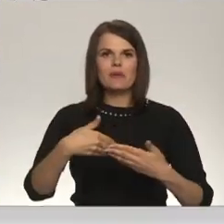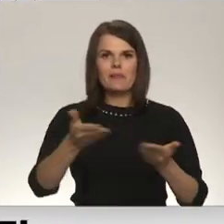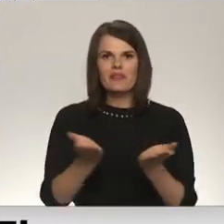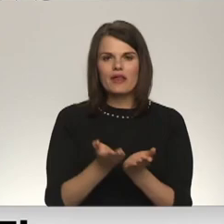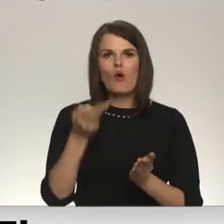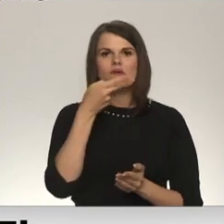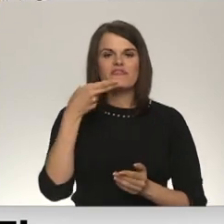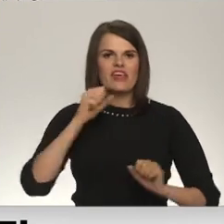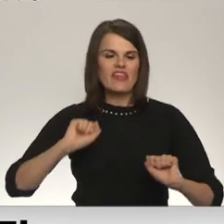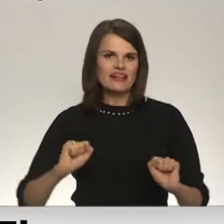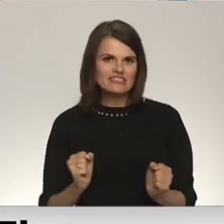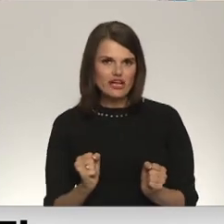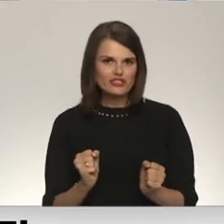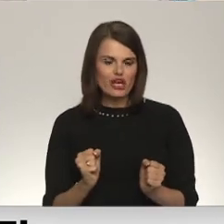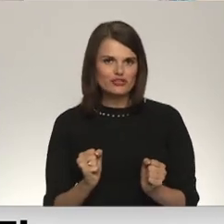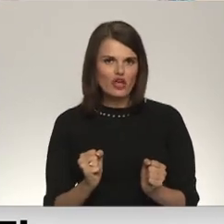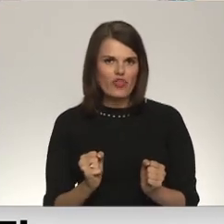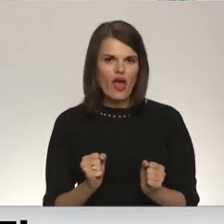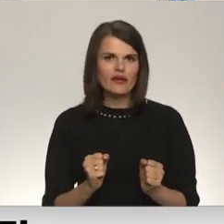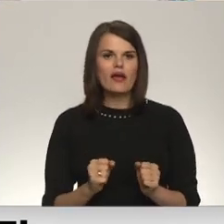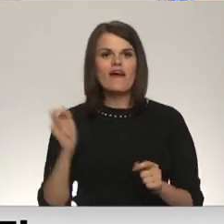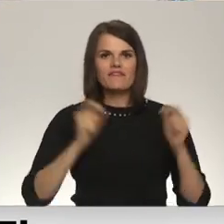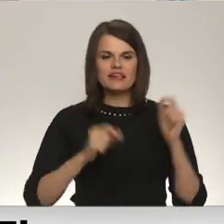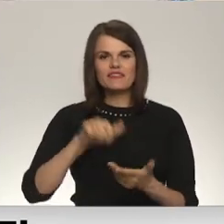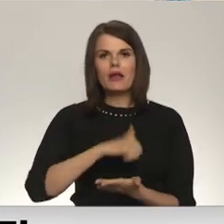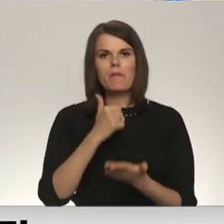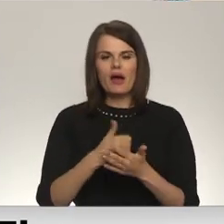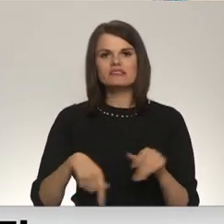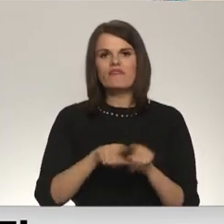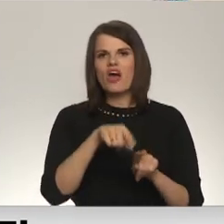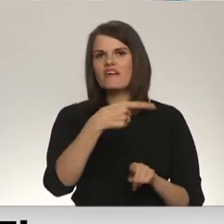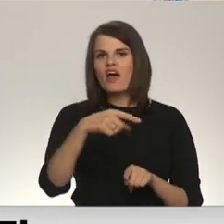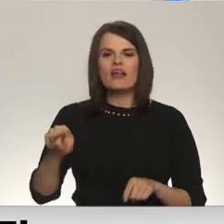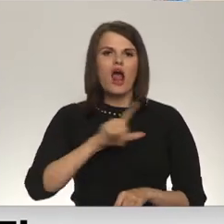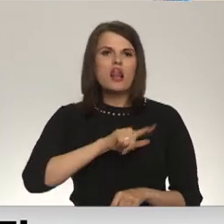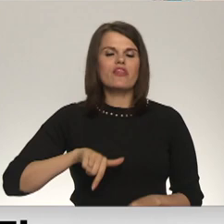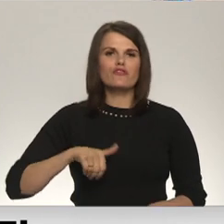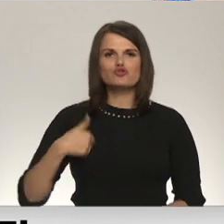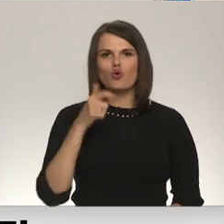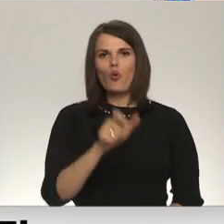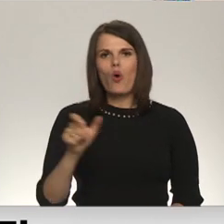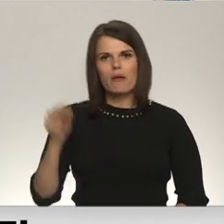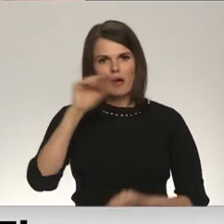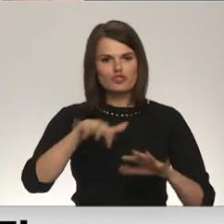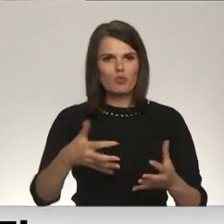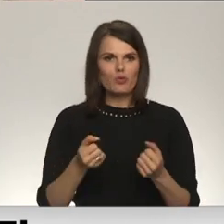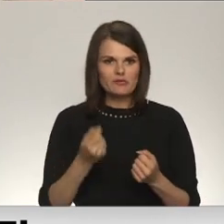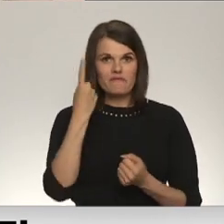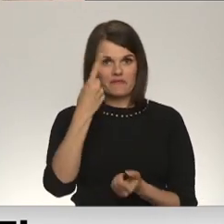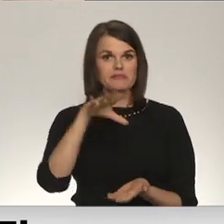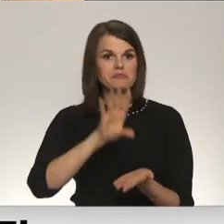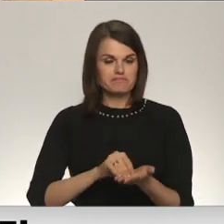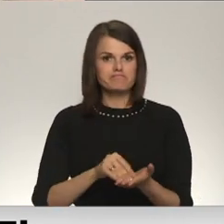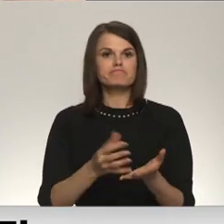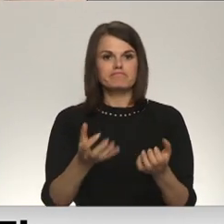vīna dzesēšanai. Festivālā pārstāvēt arī vairāki Latvijas skolēnu mācību uzņēmumi. Viens no tiem guvis pieredzi mēģinot